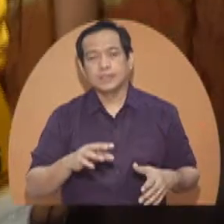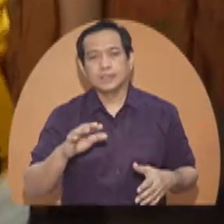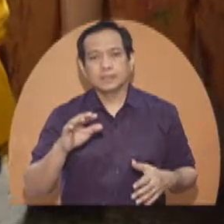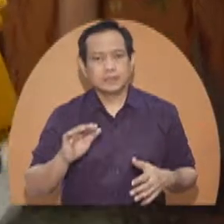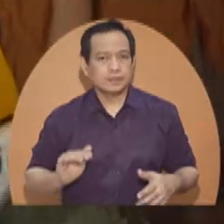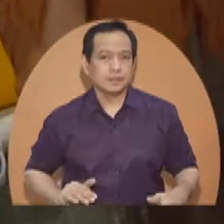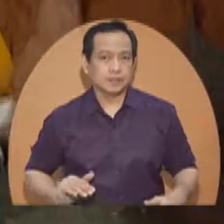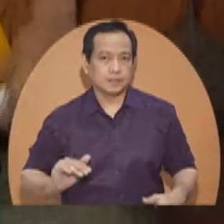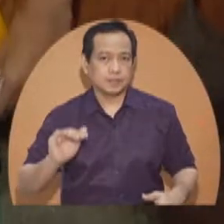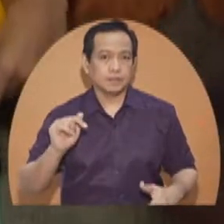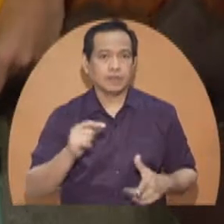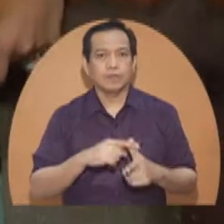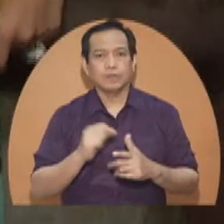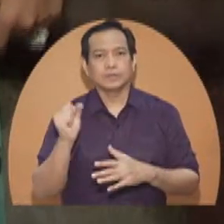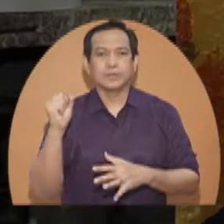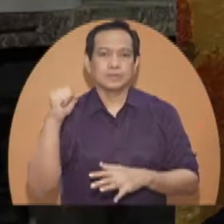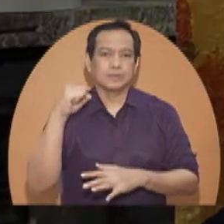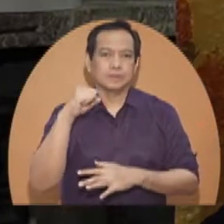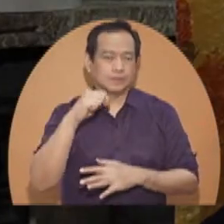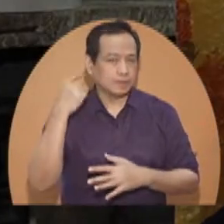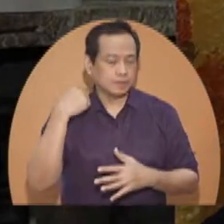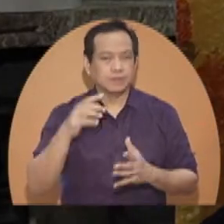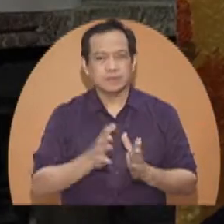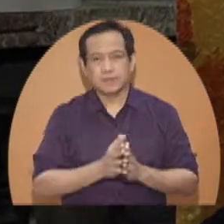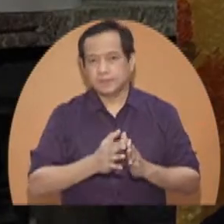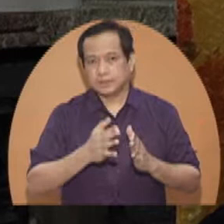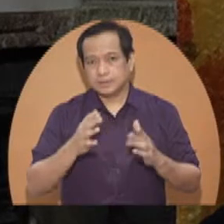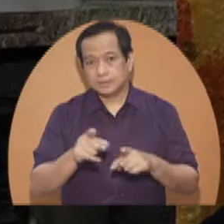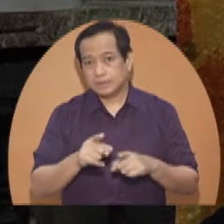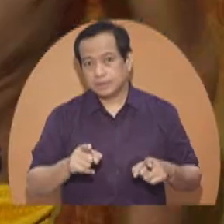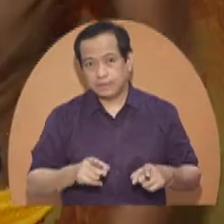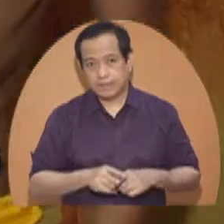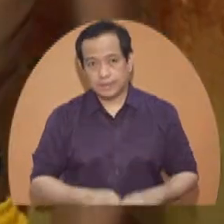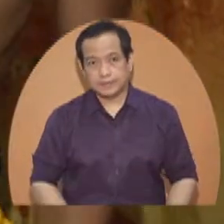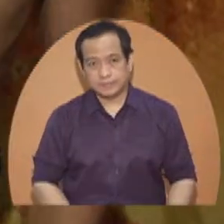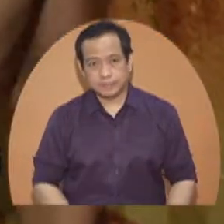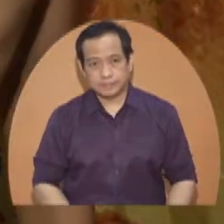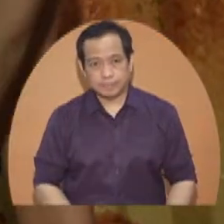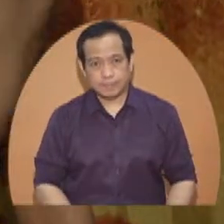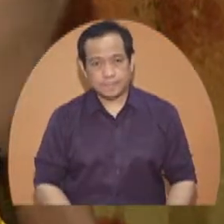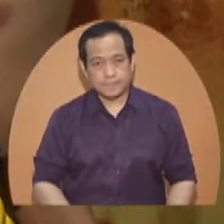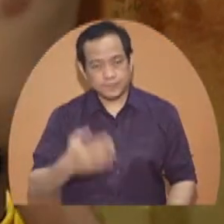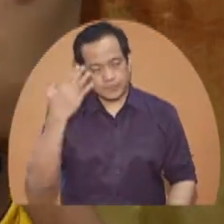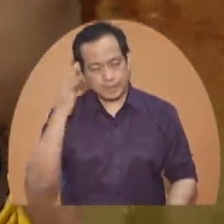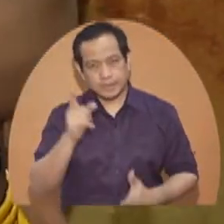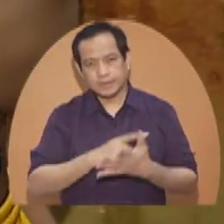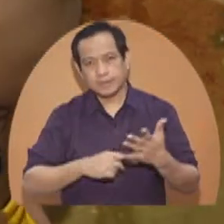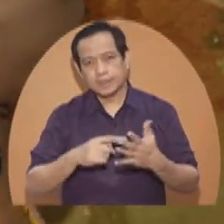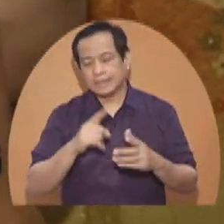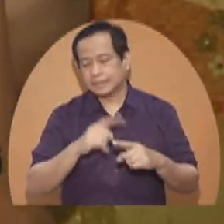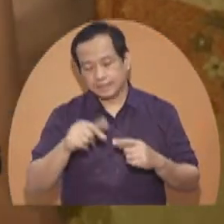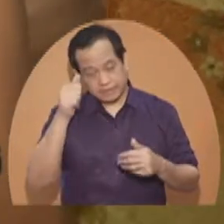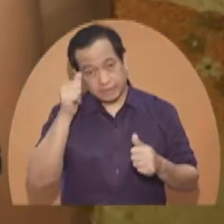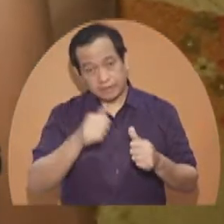siya, ma'am, puro na ano ko yung likod niya, parang magkilid na po siya kung lumalaki siya eh. Wala po kong ilahe pong ganito po, ma'am